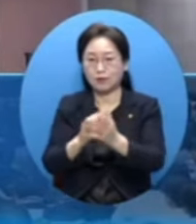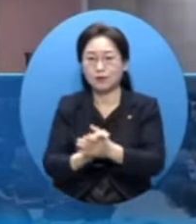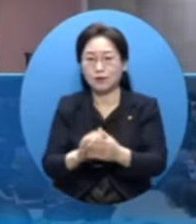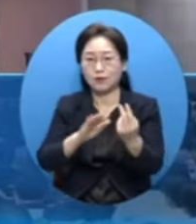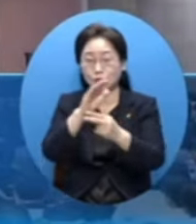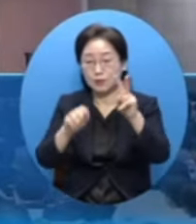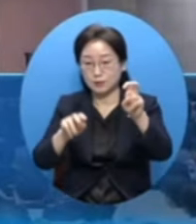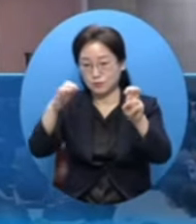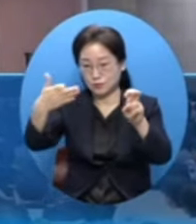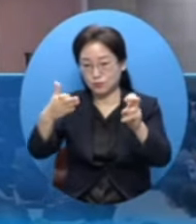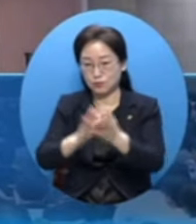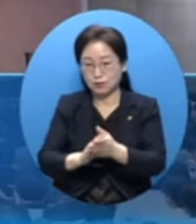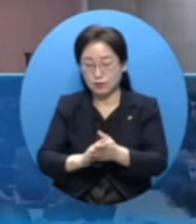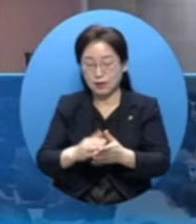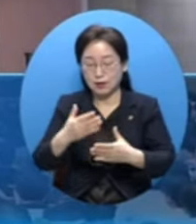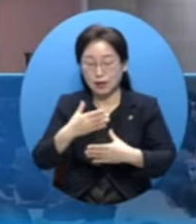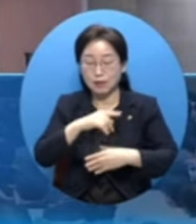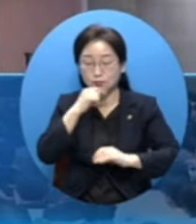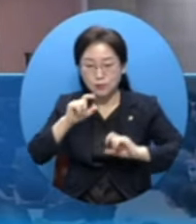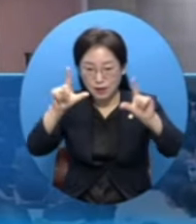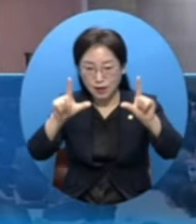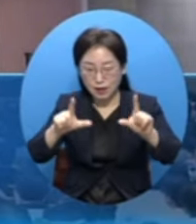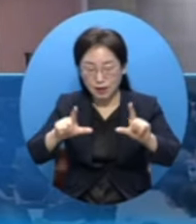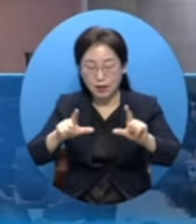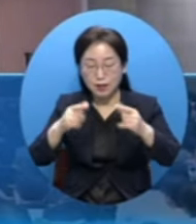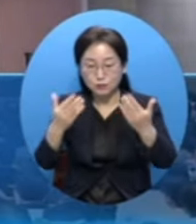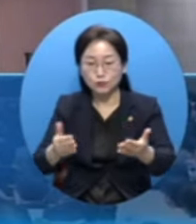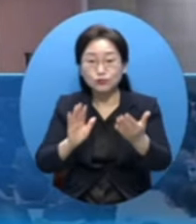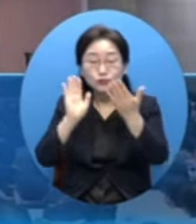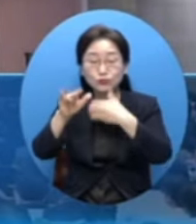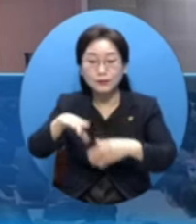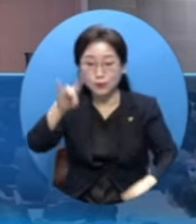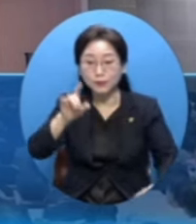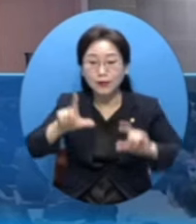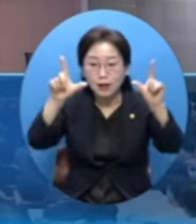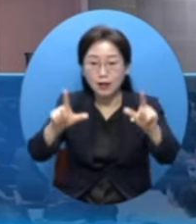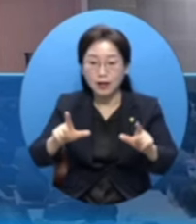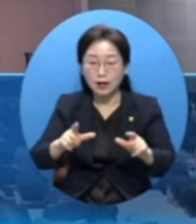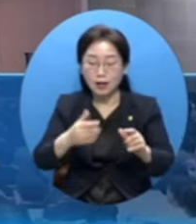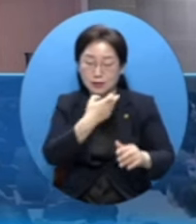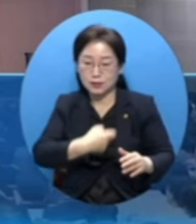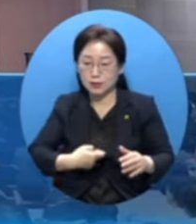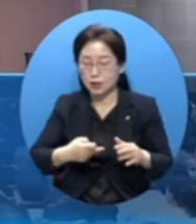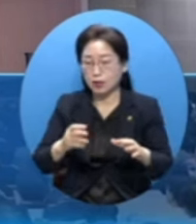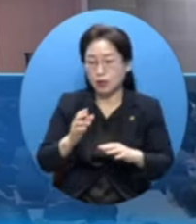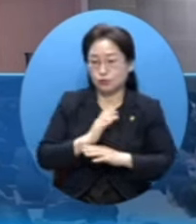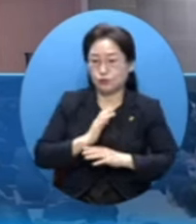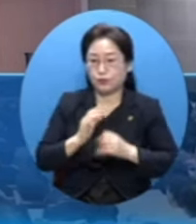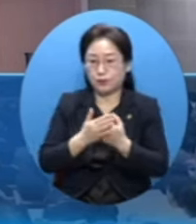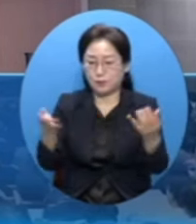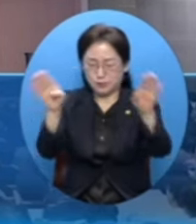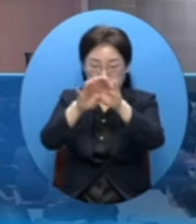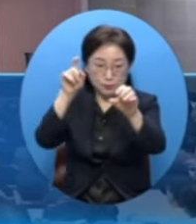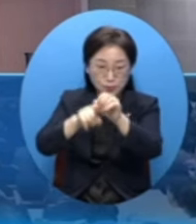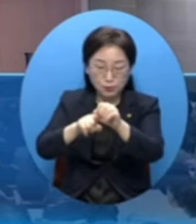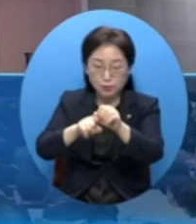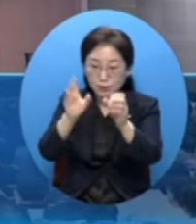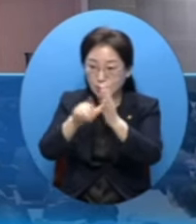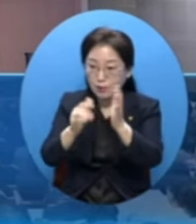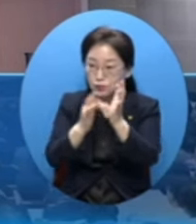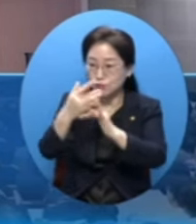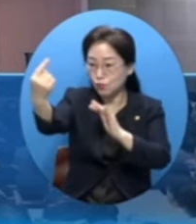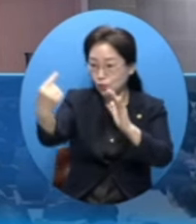이날 곧 안식구 첫날 저녁 때에 제자들이 유대인들을 두려워하여 모인 곳에 문들을 닫았더니 예수께서 오사 가운데 서서